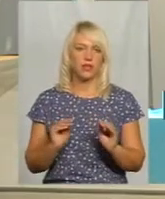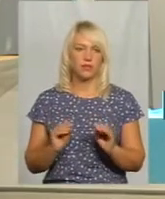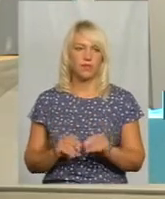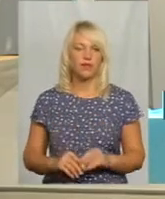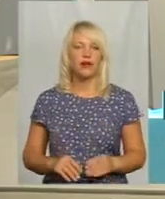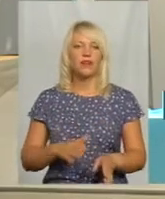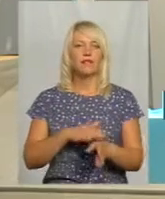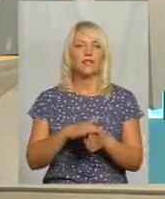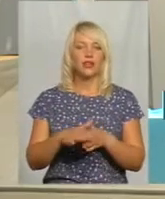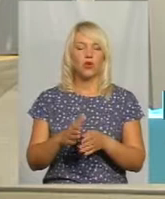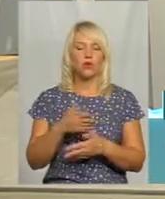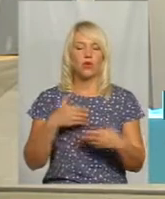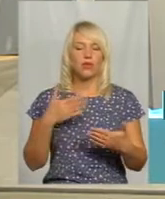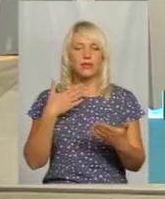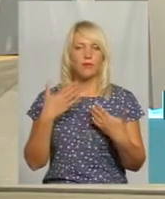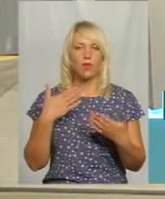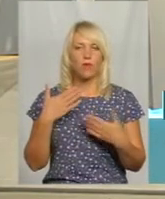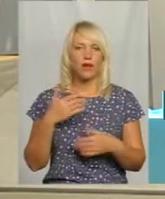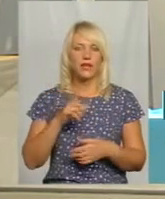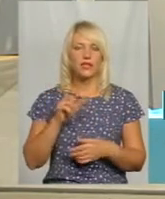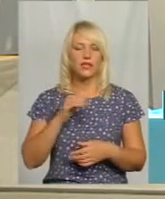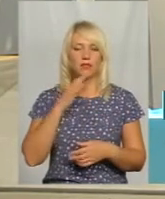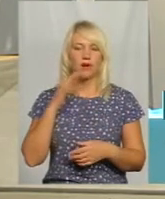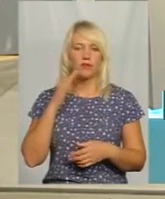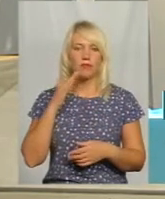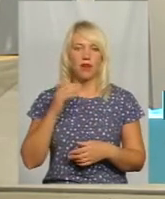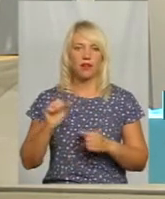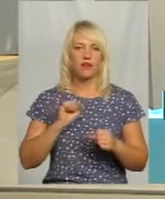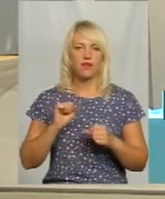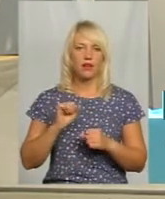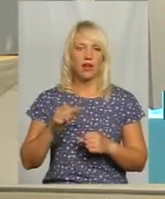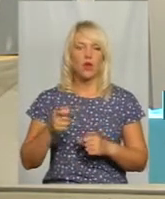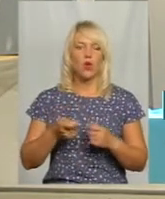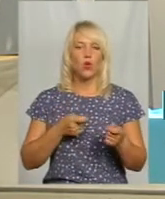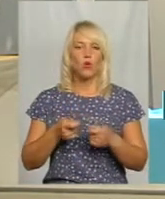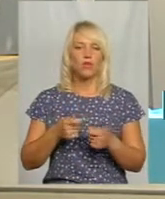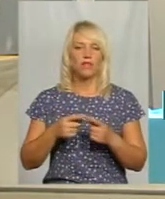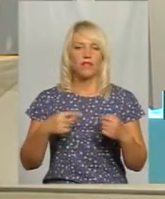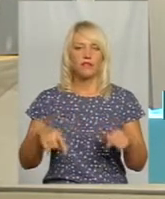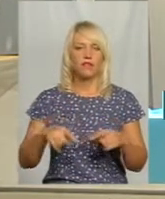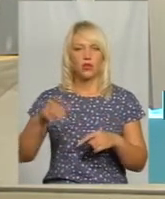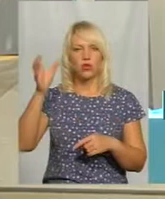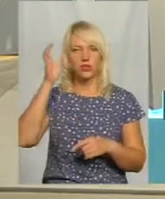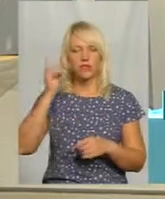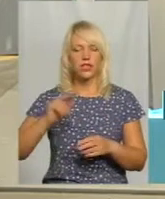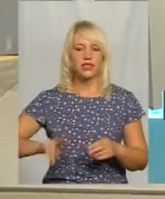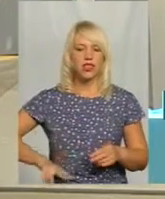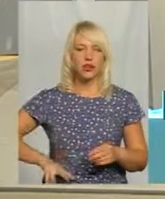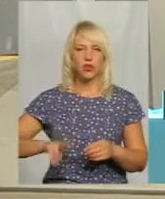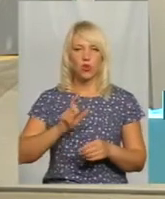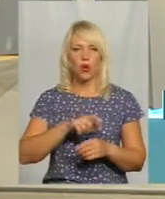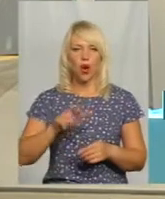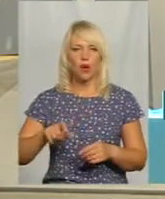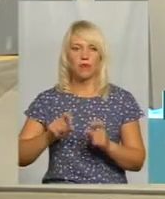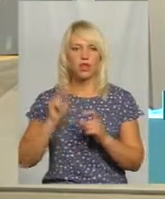В цілому ми спілкувалися з багатьма керівниками управлінь відділів освіти, з директорами шкіл, і